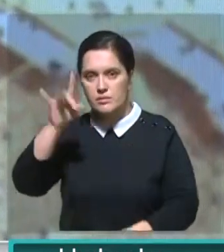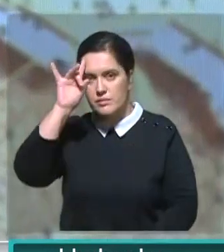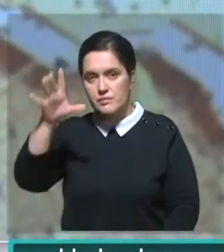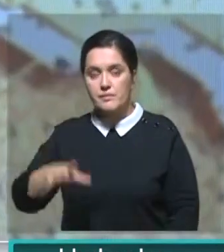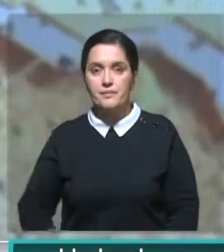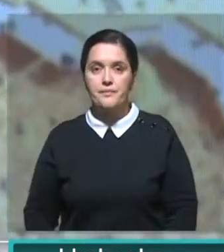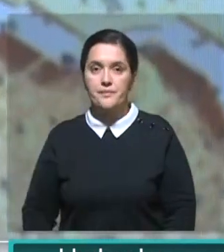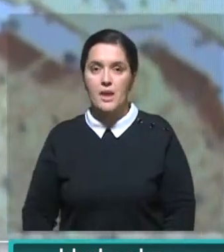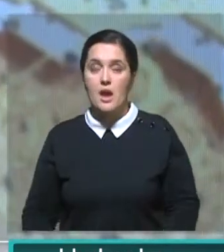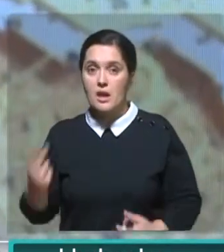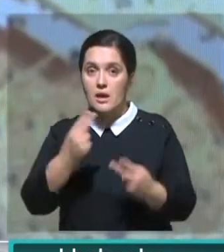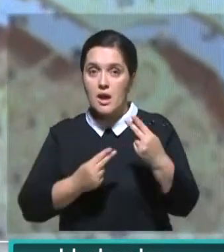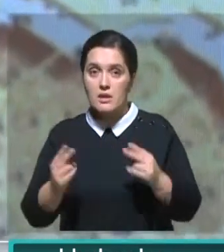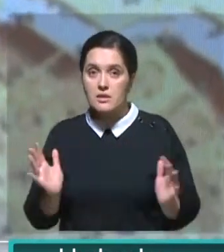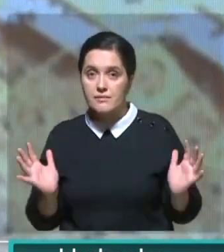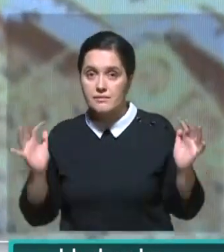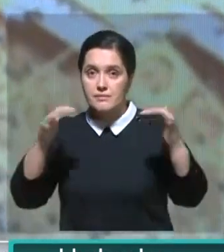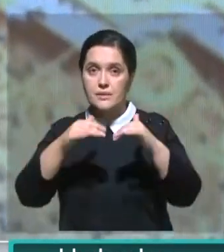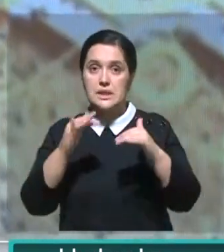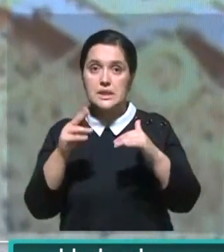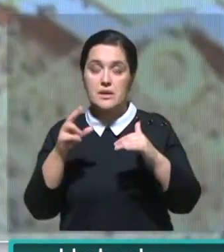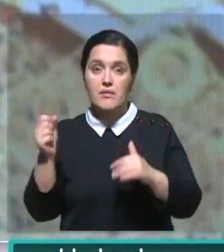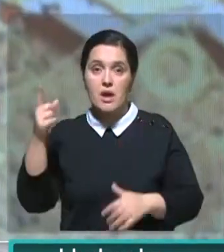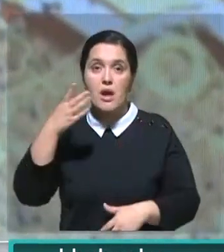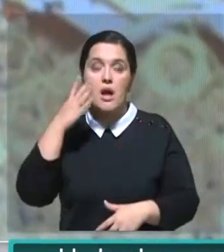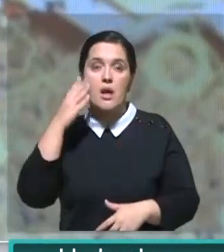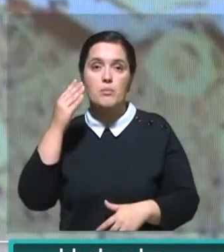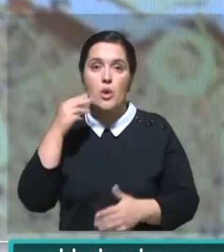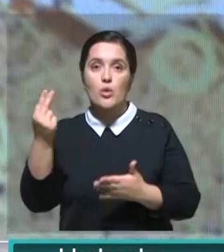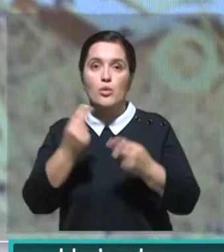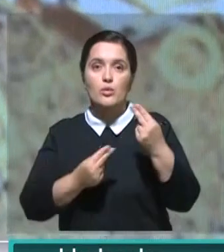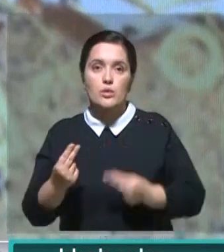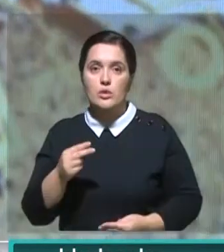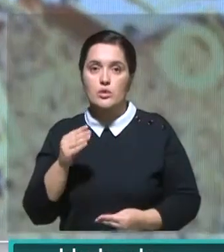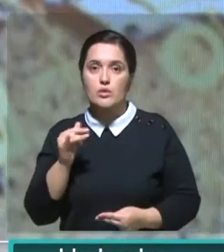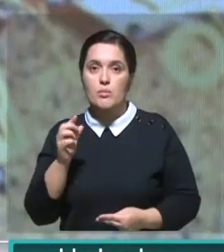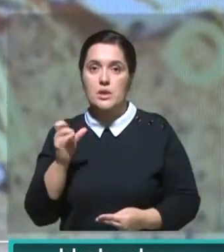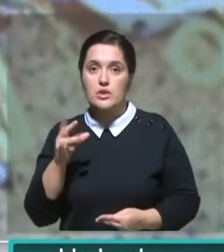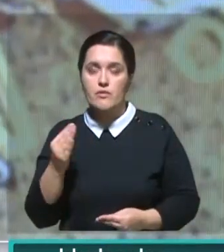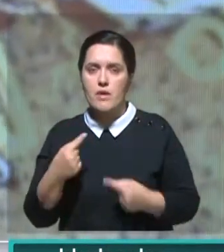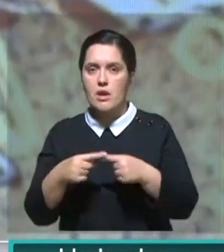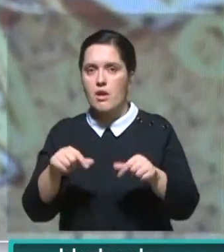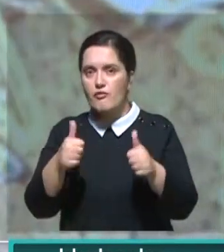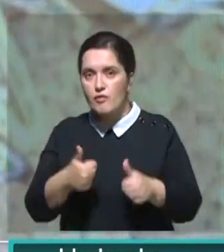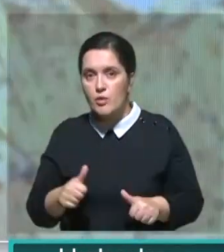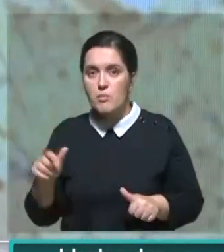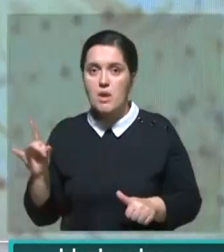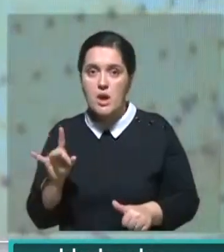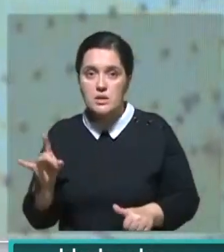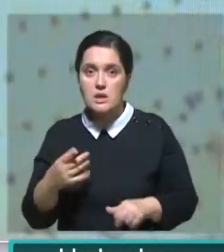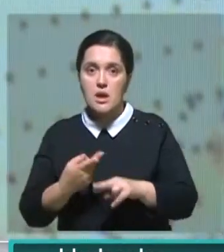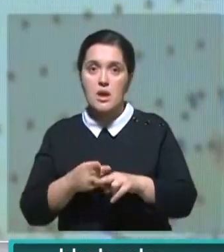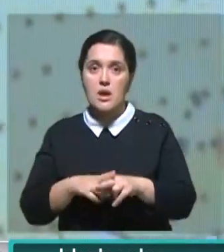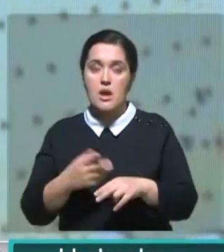Картины на тыквах создает алматинская художница Умит Жубанышева. Они разных форм и размеров, и любая миниатюра на